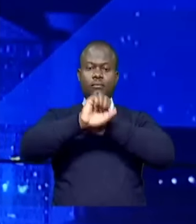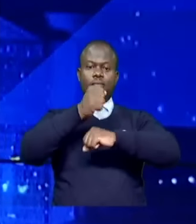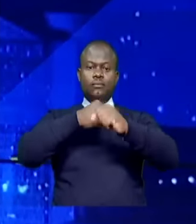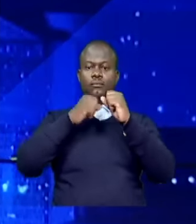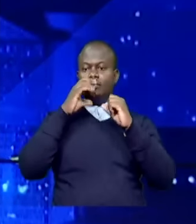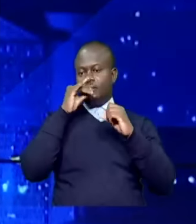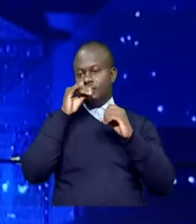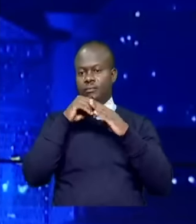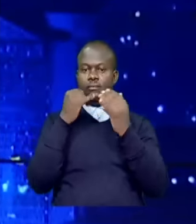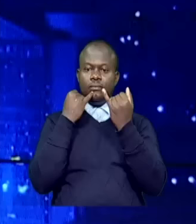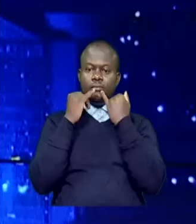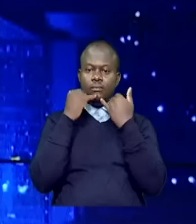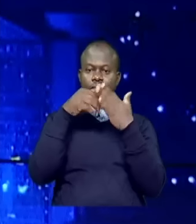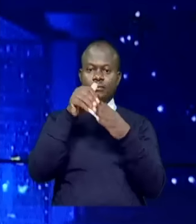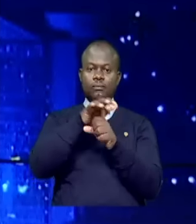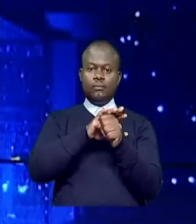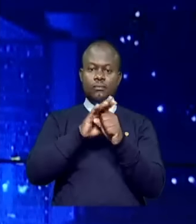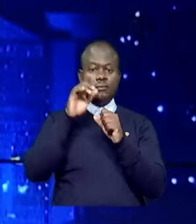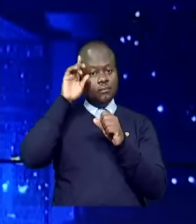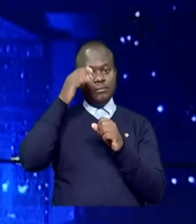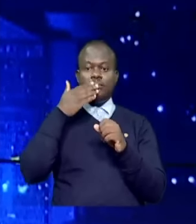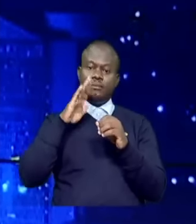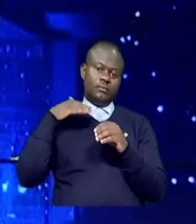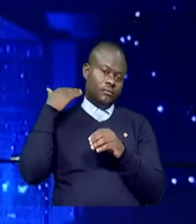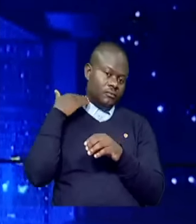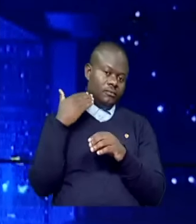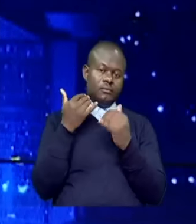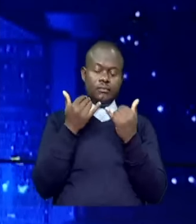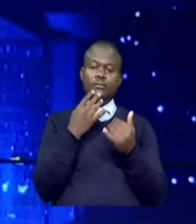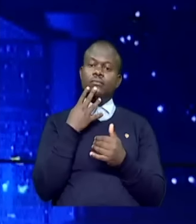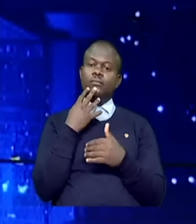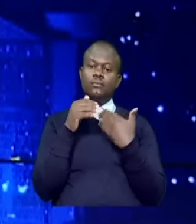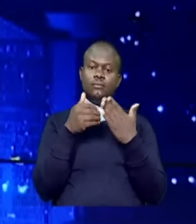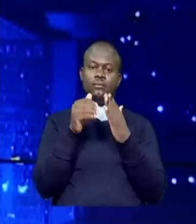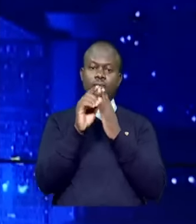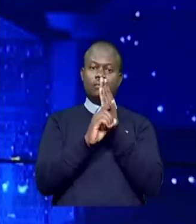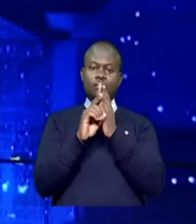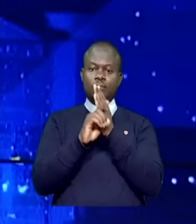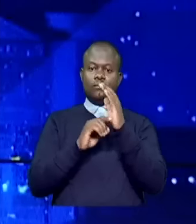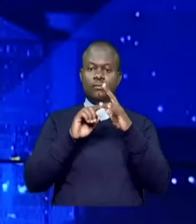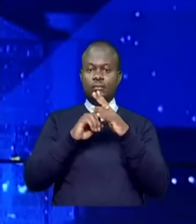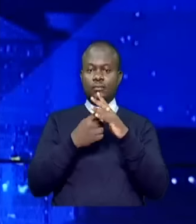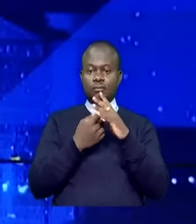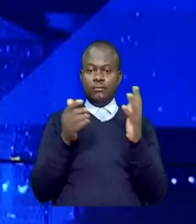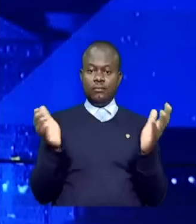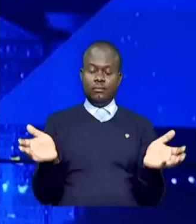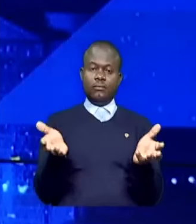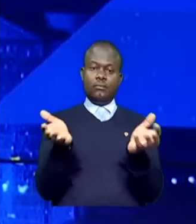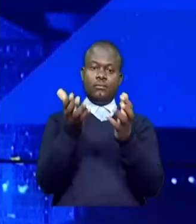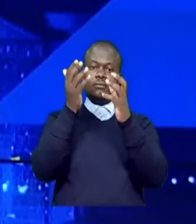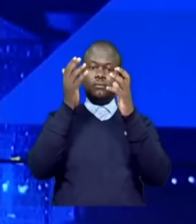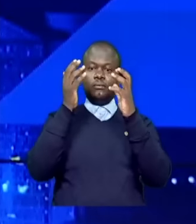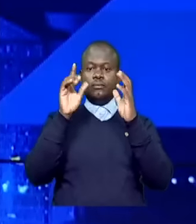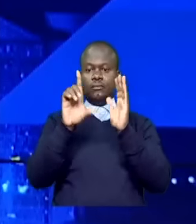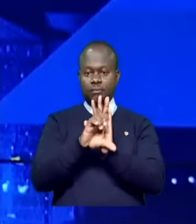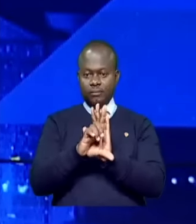n'amagambo babwirwa byuzuyemo ingengabitekerezo ya jenoside kuri uyu wa kane muri aka karere hatangirijwe ubukangurambaga ku